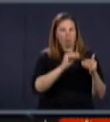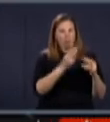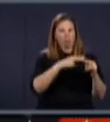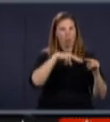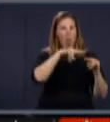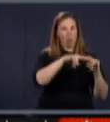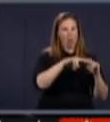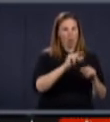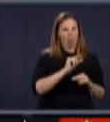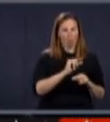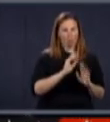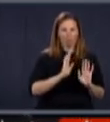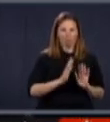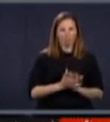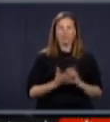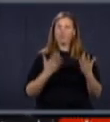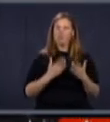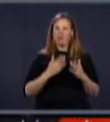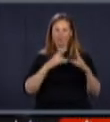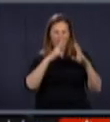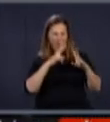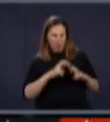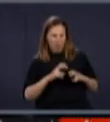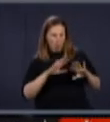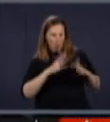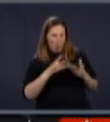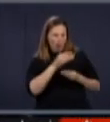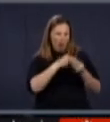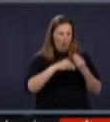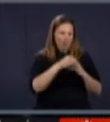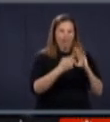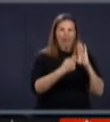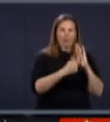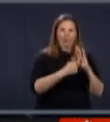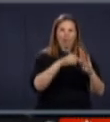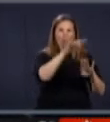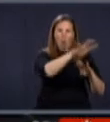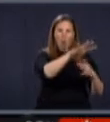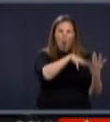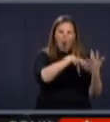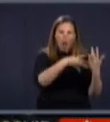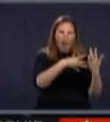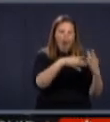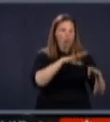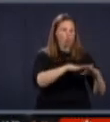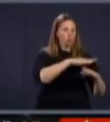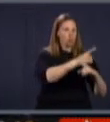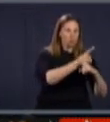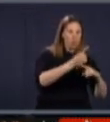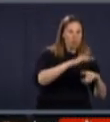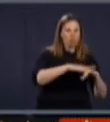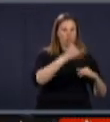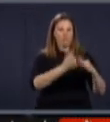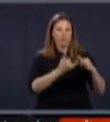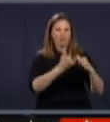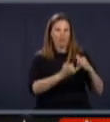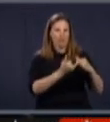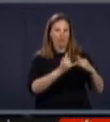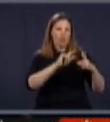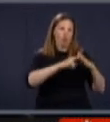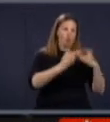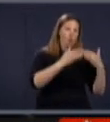d'examiner l'élargissement des heures du bloc opératoire, la semaine et la fin de semaine pour nous donner plus de